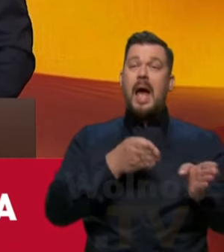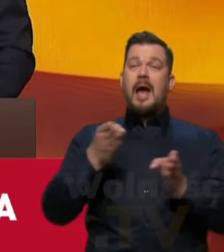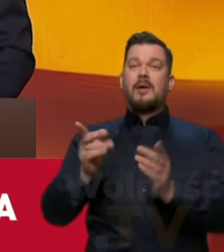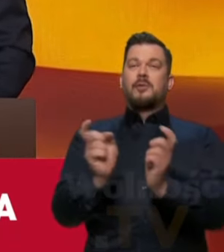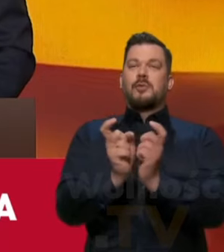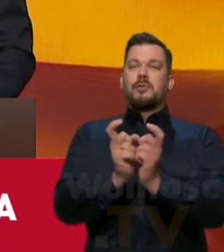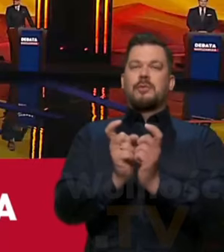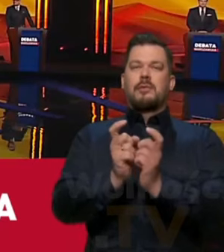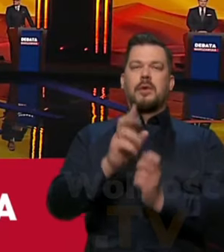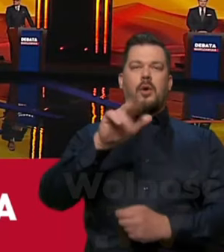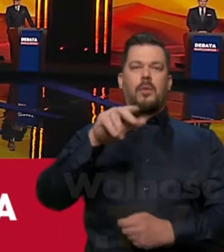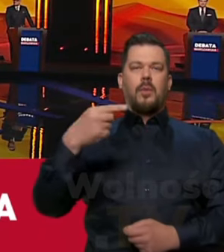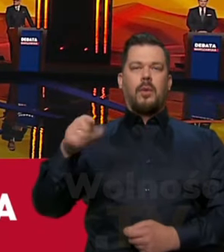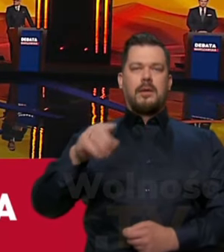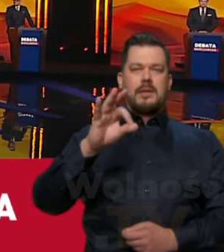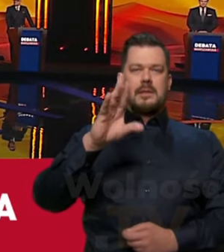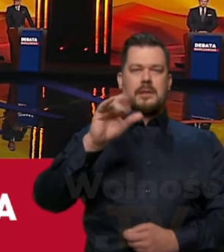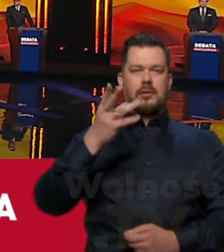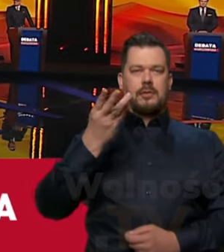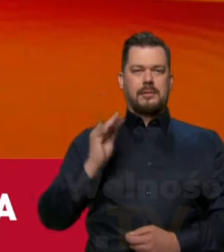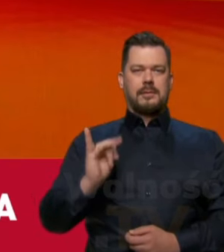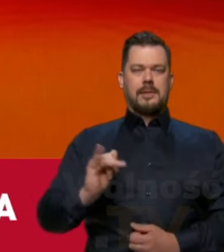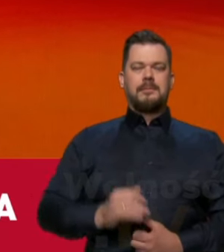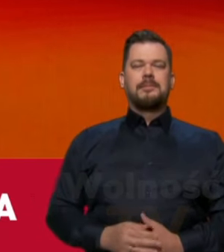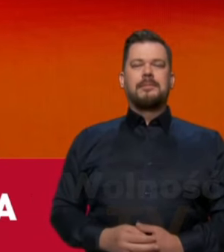pan Romuald Starosielec. Bardzo proszę.